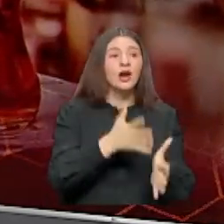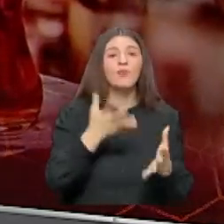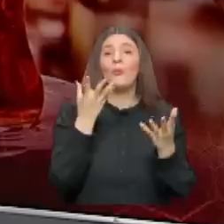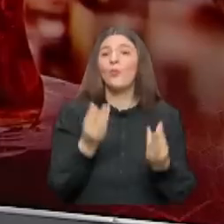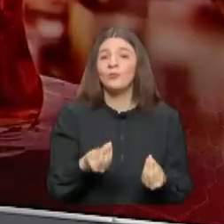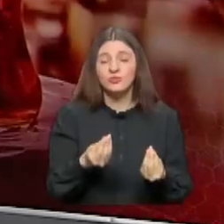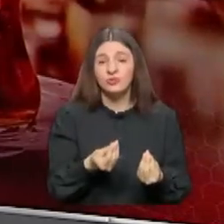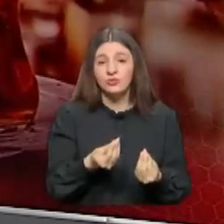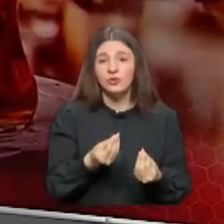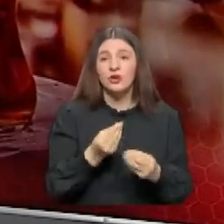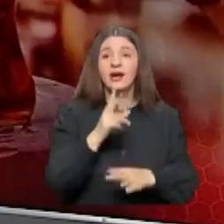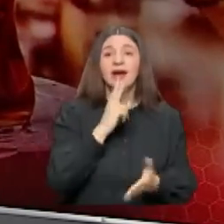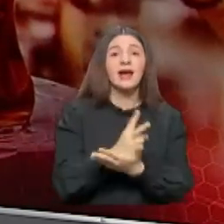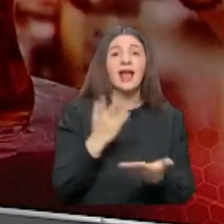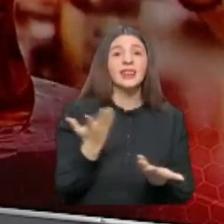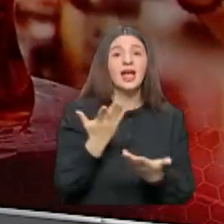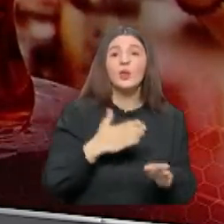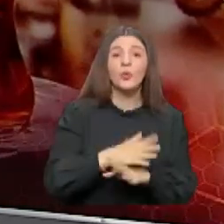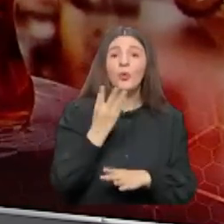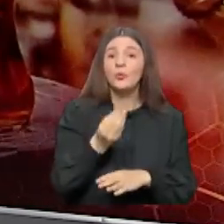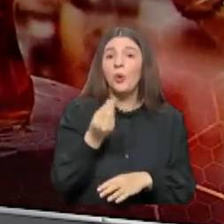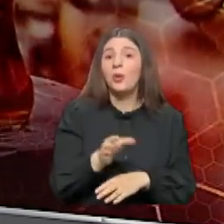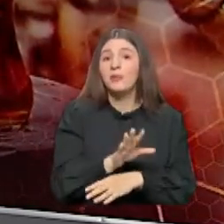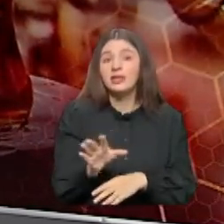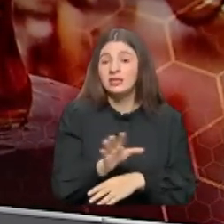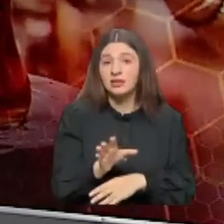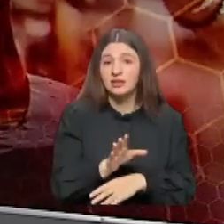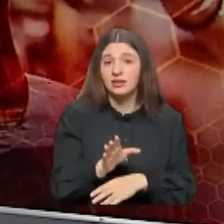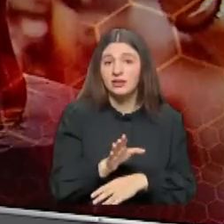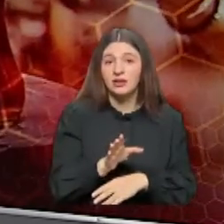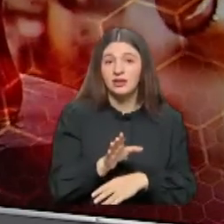olduğunu, kararların ne kadar doğru olup olmadığını